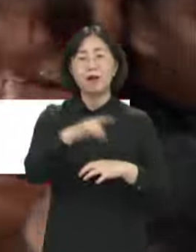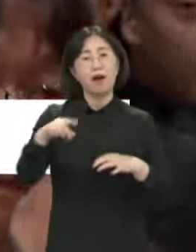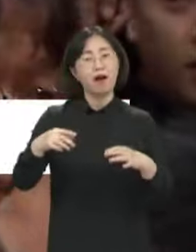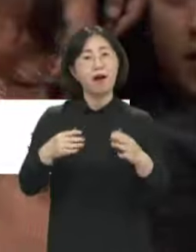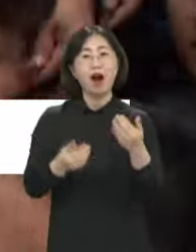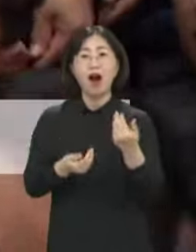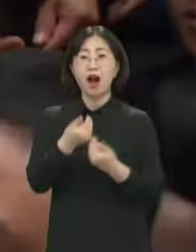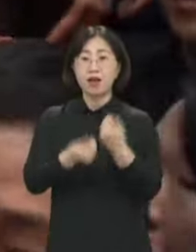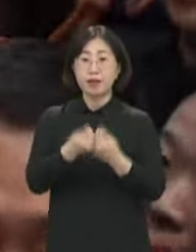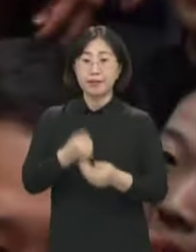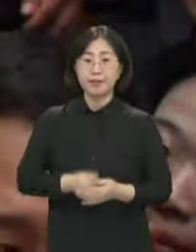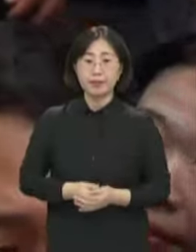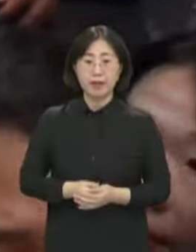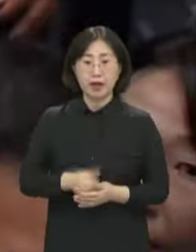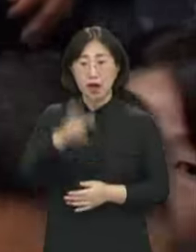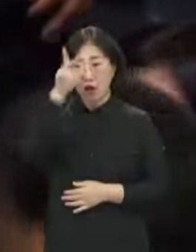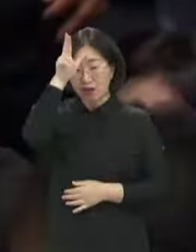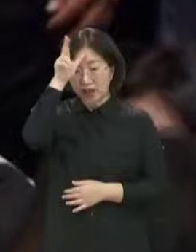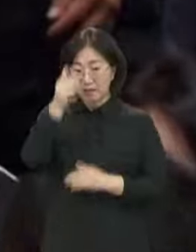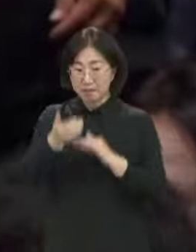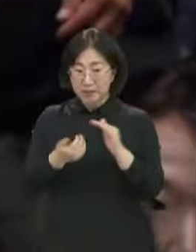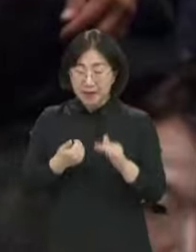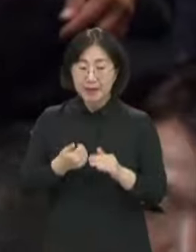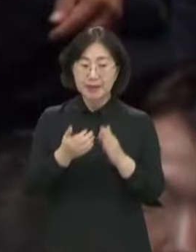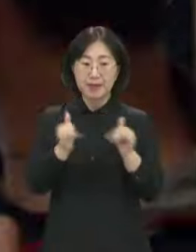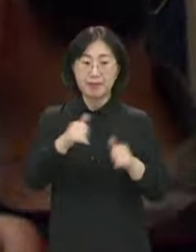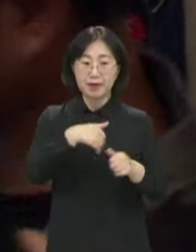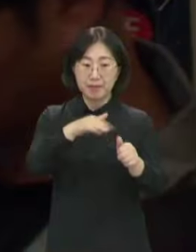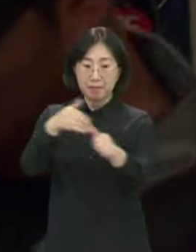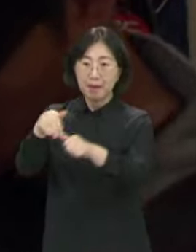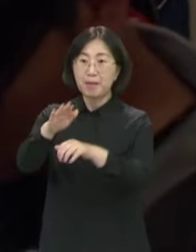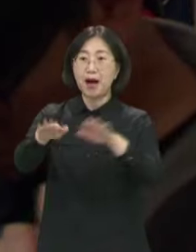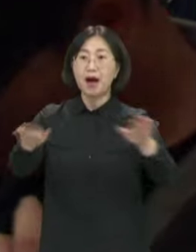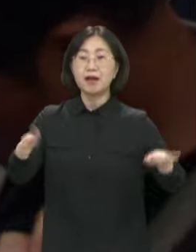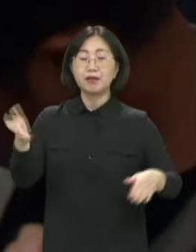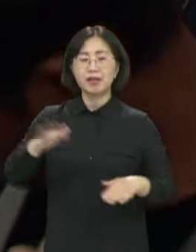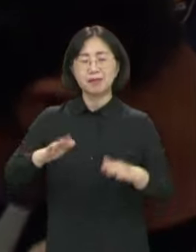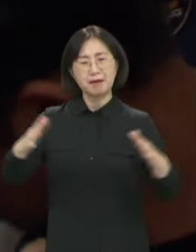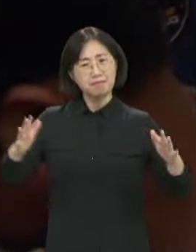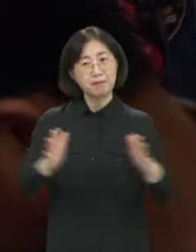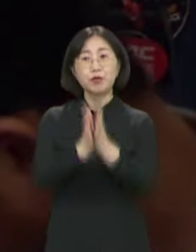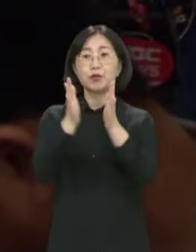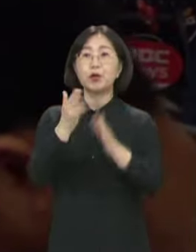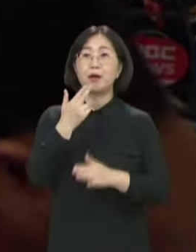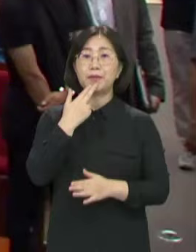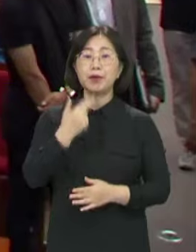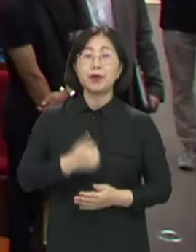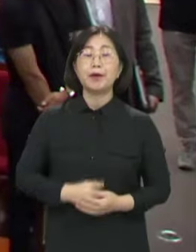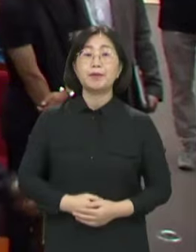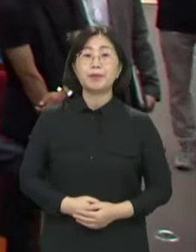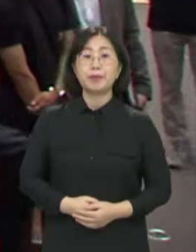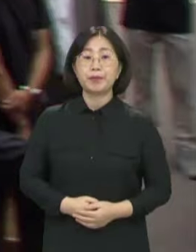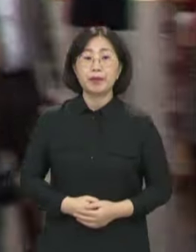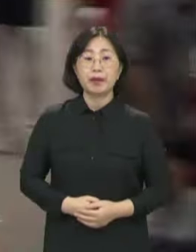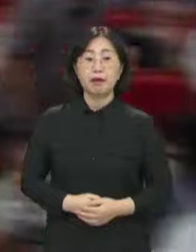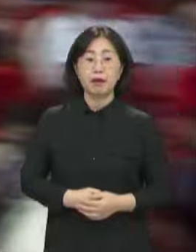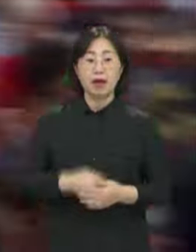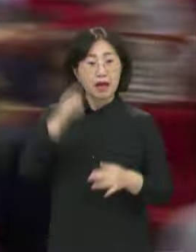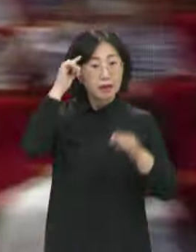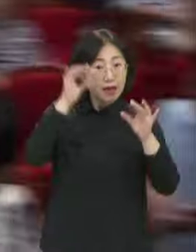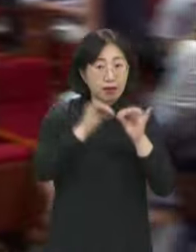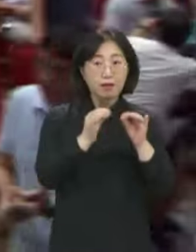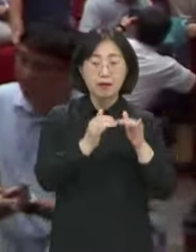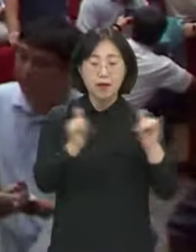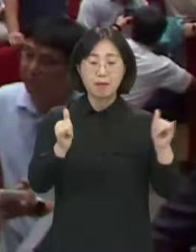벌어졌습니다. 경찰은 만일의 사태에 대비해 인원을 배치했지만 직접적인 충돌까지는 이어지진 않았습니다. 댐 건설에 찬성하는